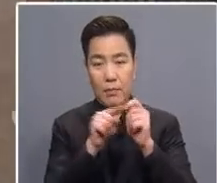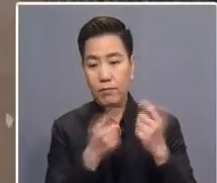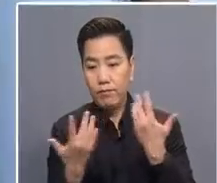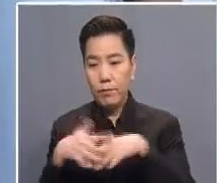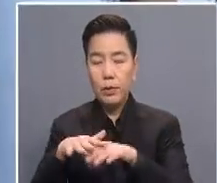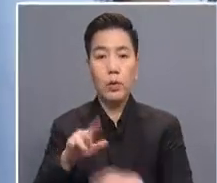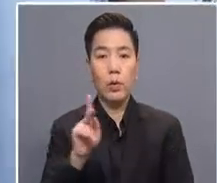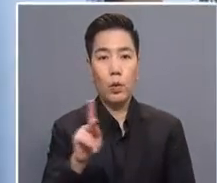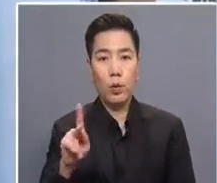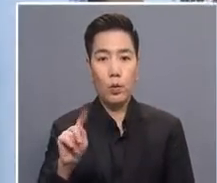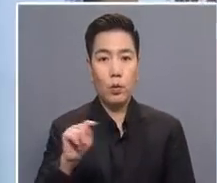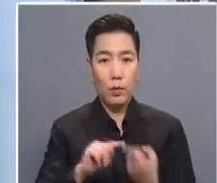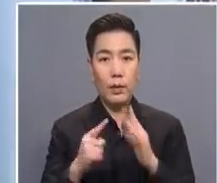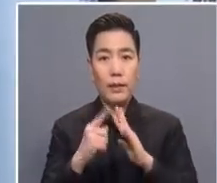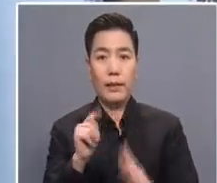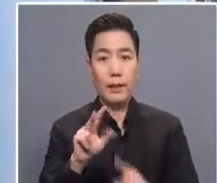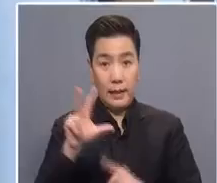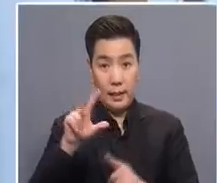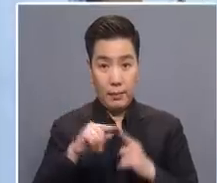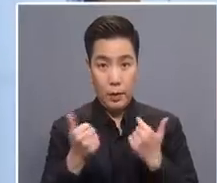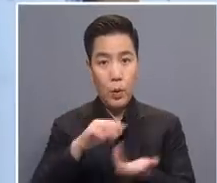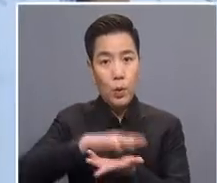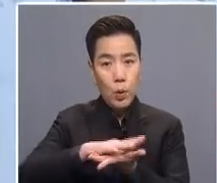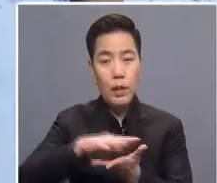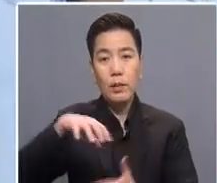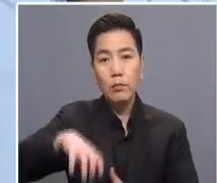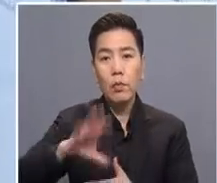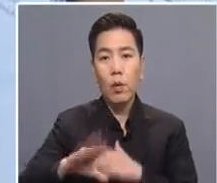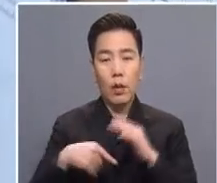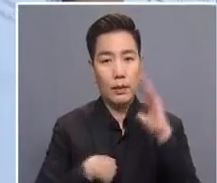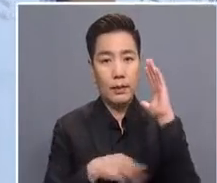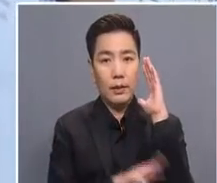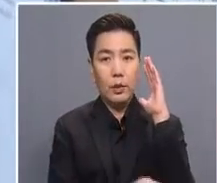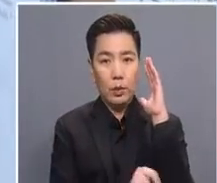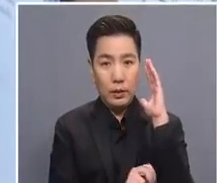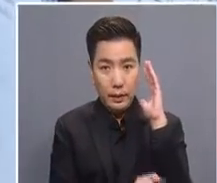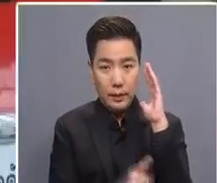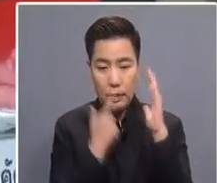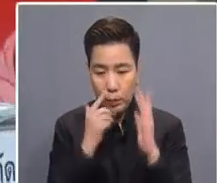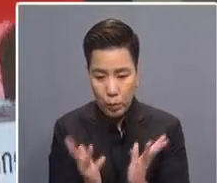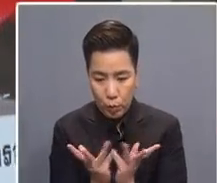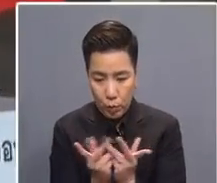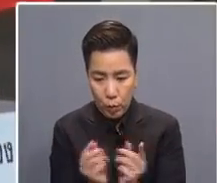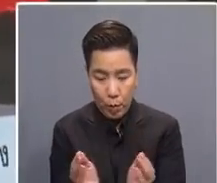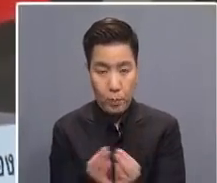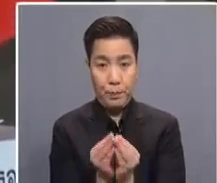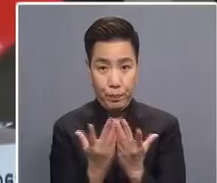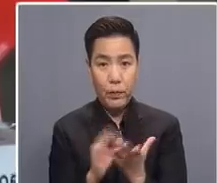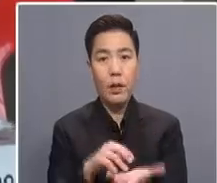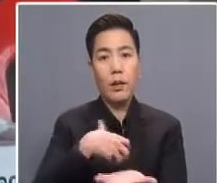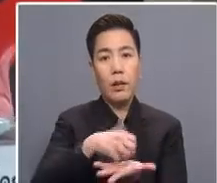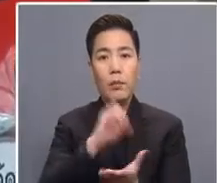งานกกต.เขตเลือกตั้งที่3ซึ่งตั้งอยู่ที่โรงเรียนมัธยมศึกษาจุฬาภรณ์เพื่อรวบรวมผลคะแนนอย่างไม่เป็นทางการรายง